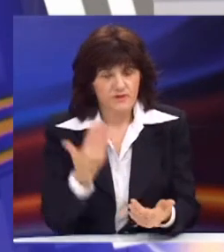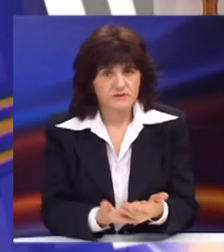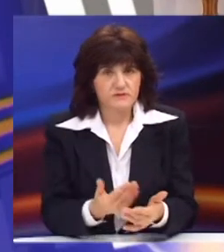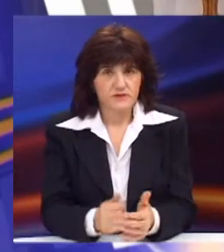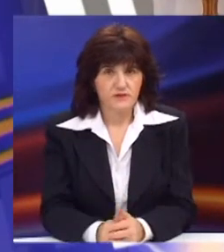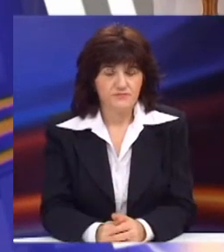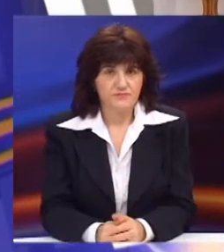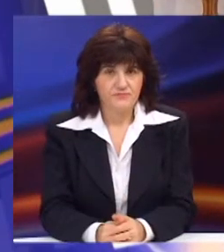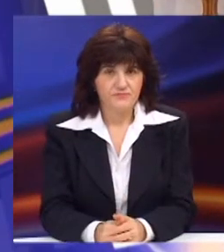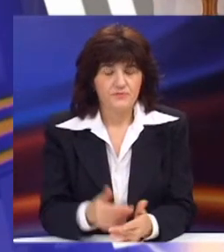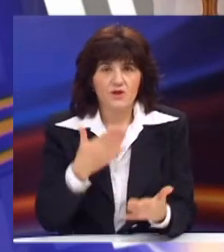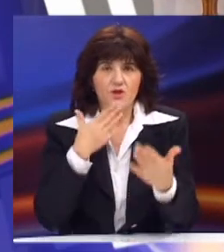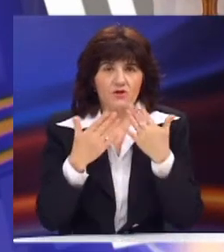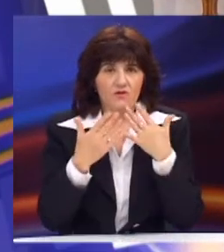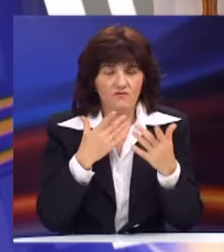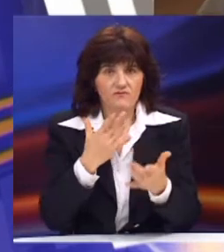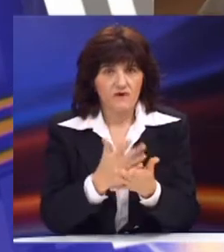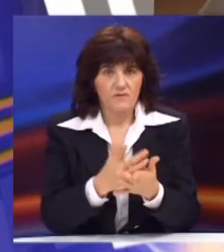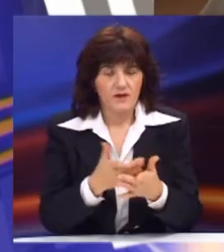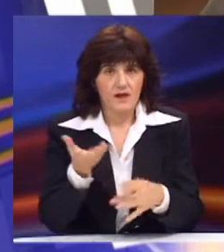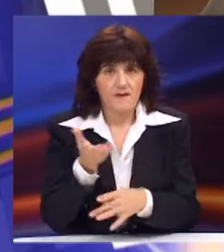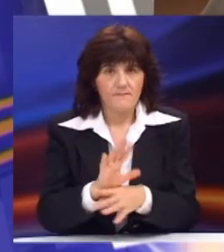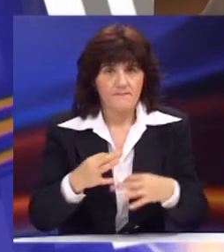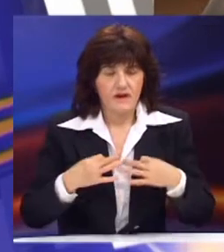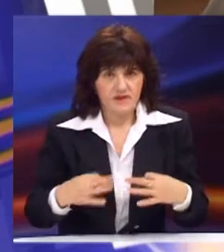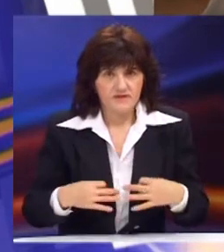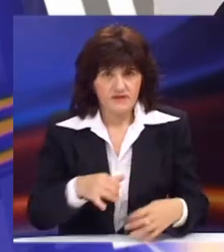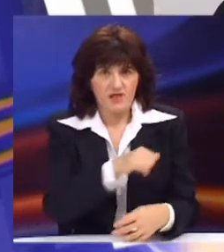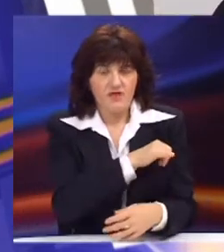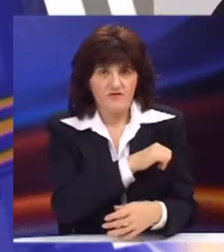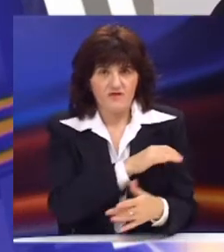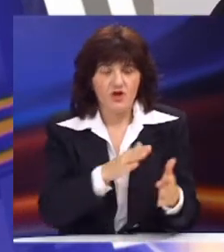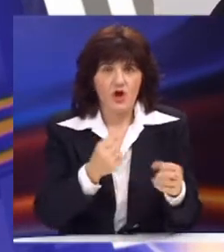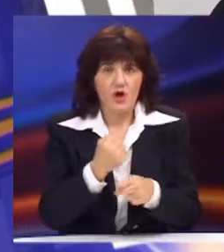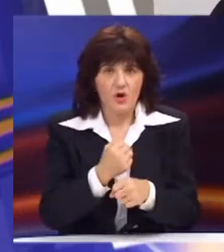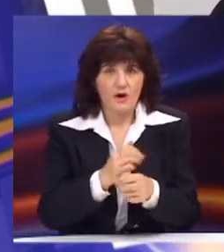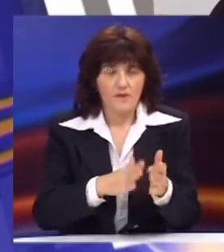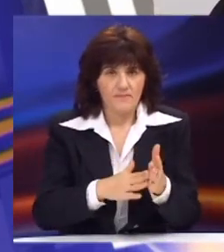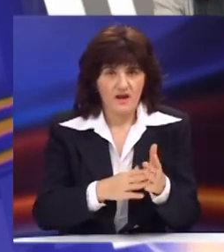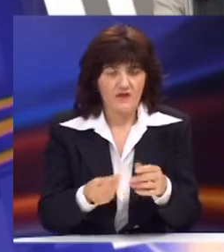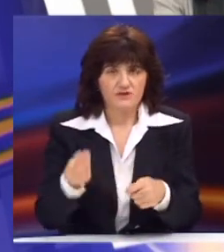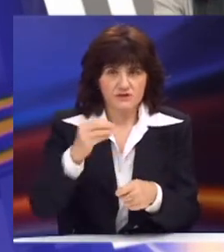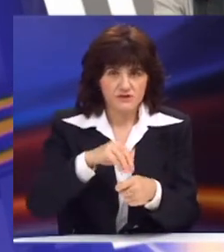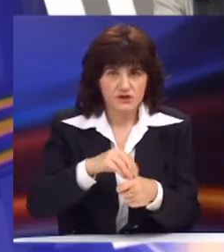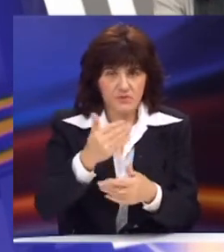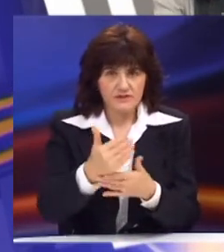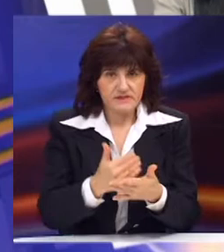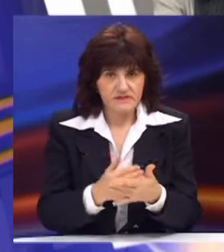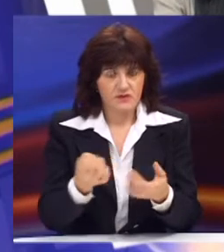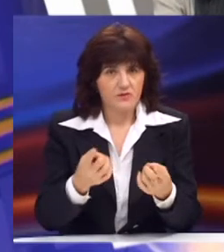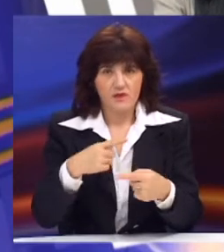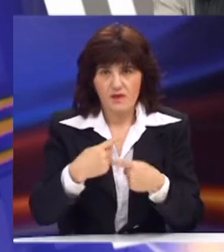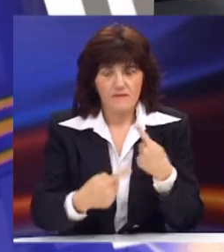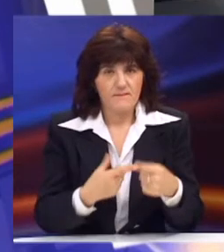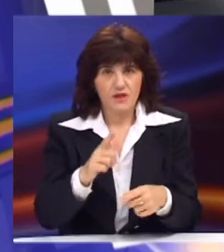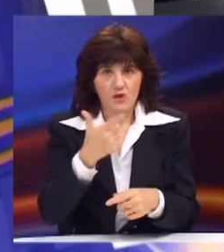neće pristati. Kako je na preskonferenciji ocenio predsjednik Saveza samostalnih sindikata Vojvodine Goran Milić, izmene i dopune postojećeg